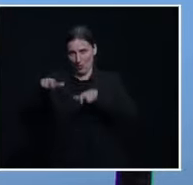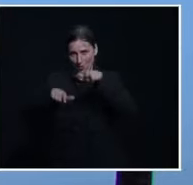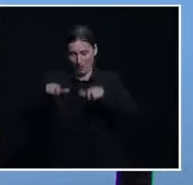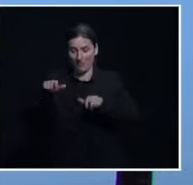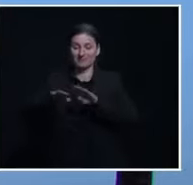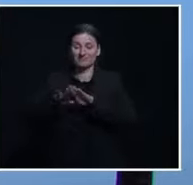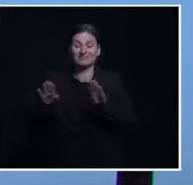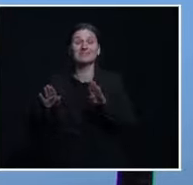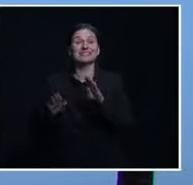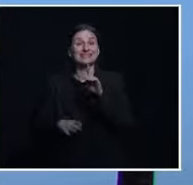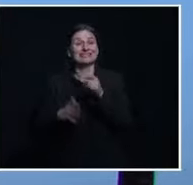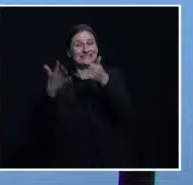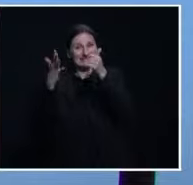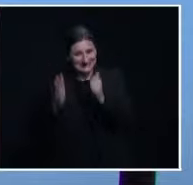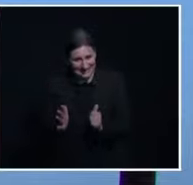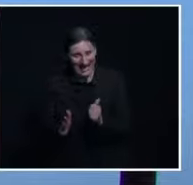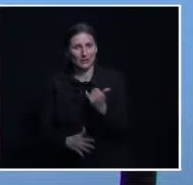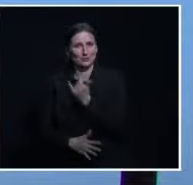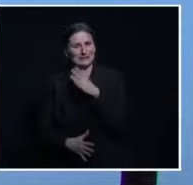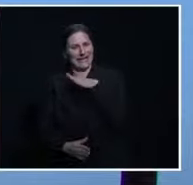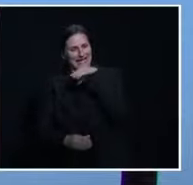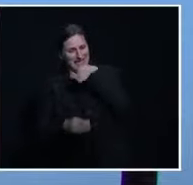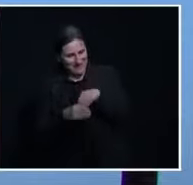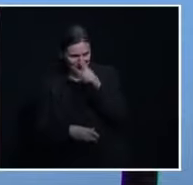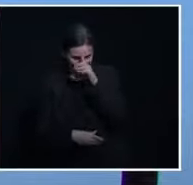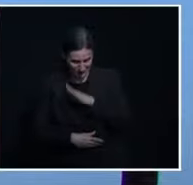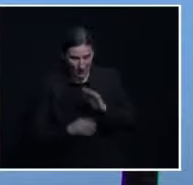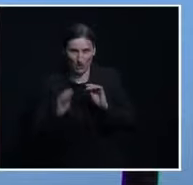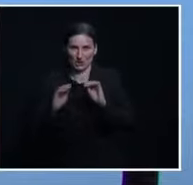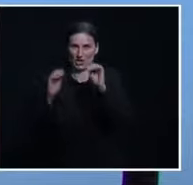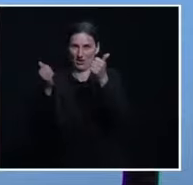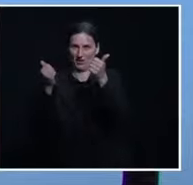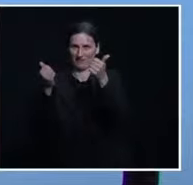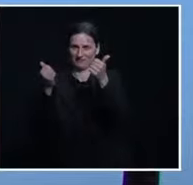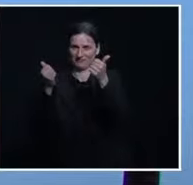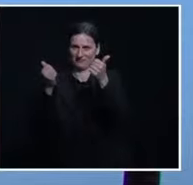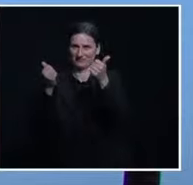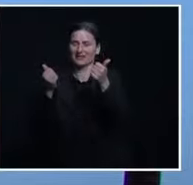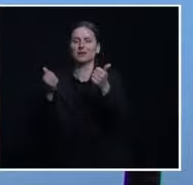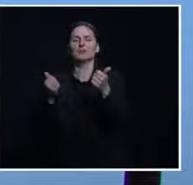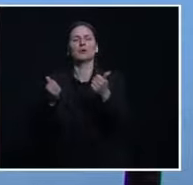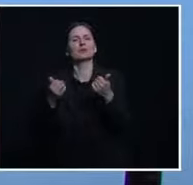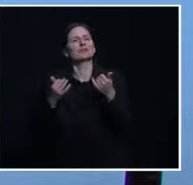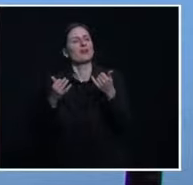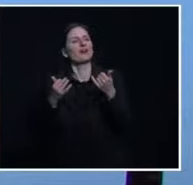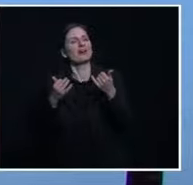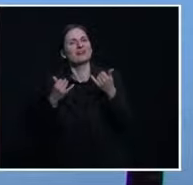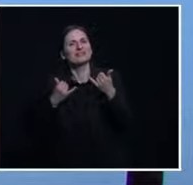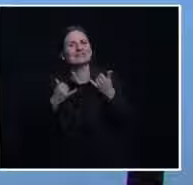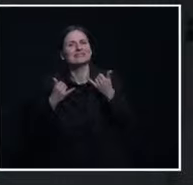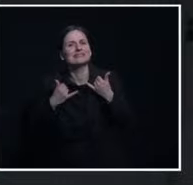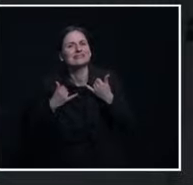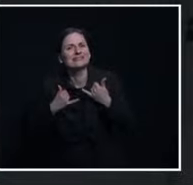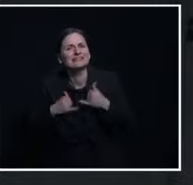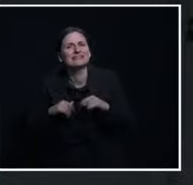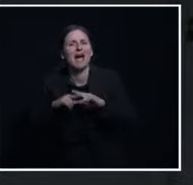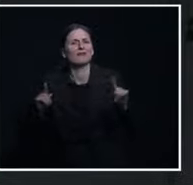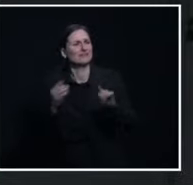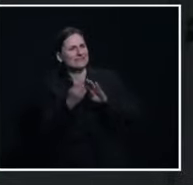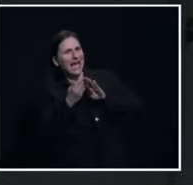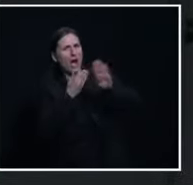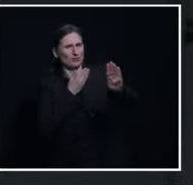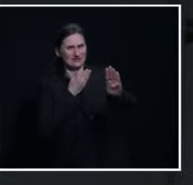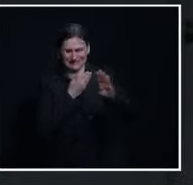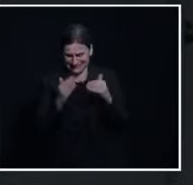ihrer 600-jährigen deutschen Geschichte dürfen nicht länger als gleichberechtigte Staatsbürger